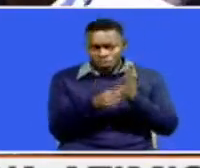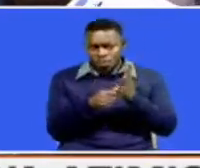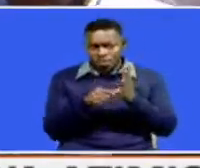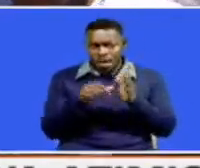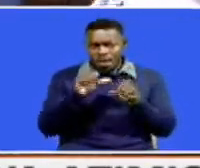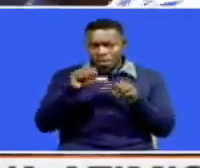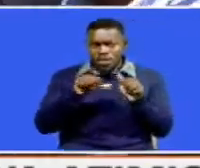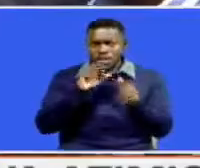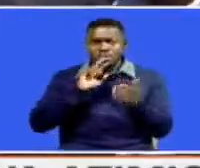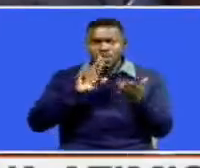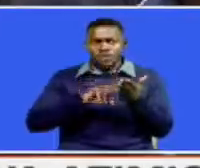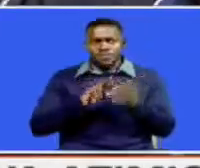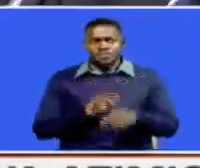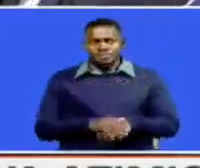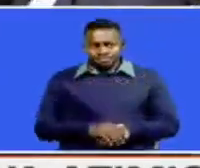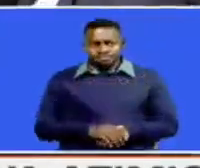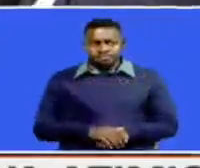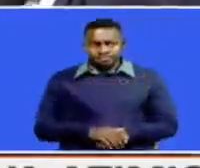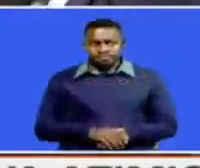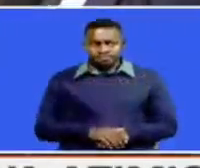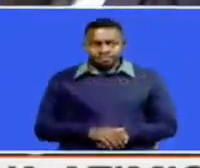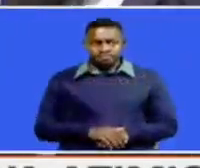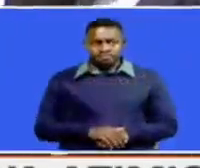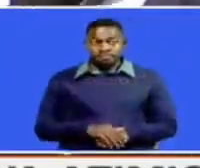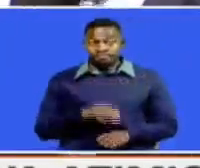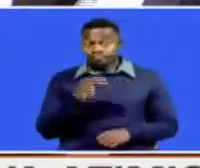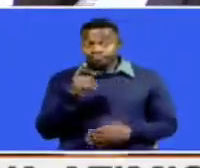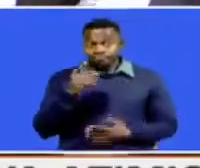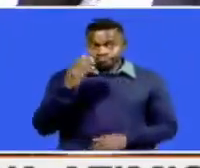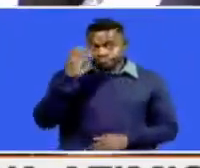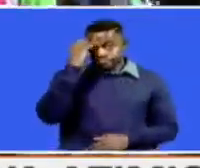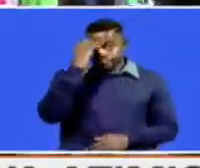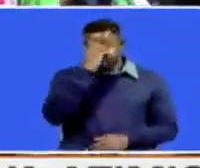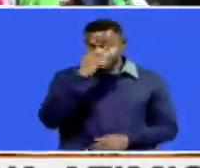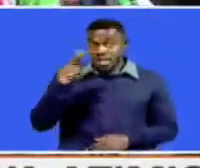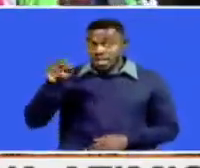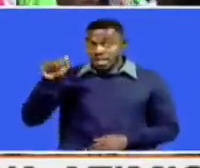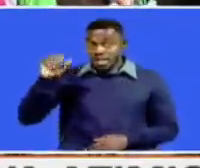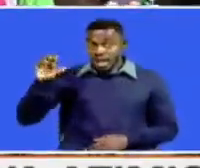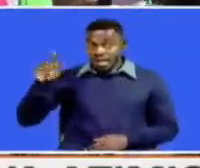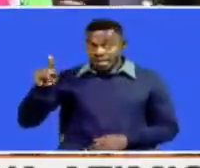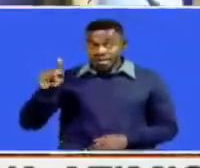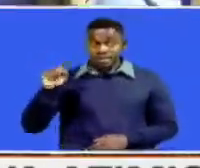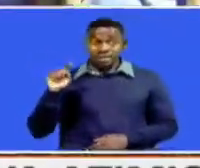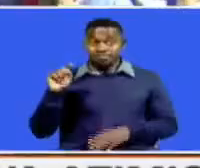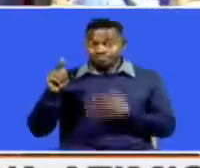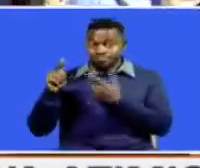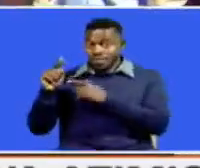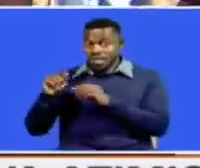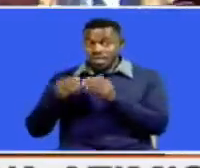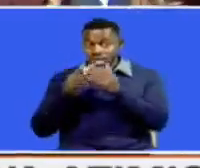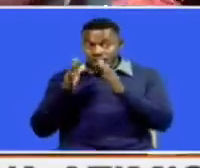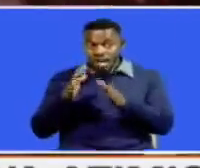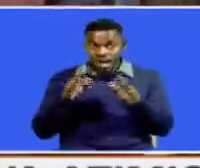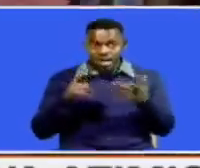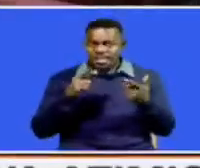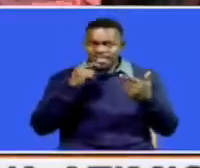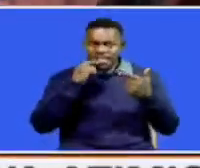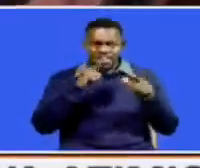When you are ready, tell us. Akizungumza na wanahabari, kiongozi wa NAK Kenya Martha Karua amefutilia mbali ripoti hiyo,